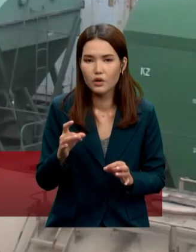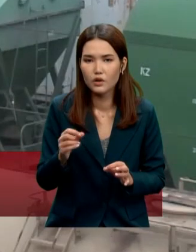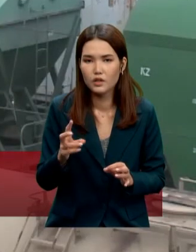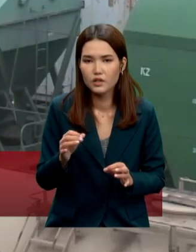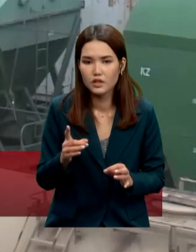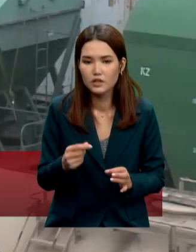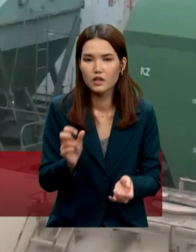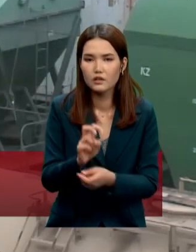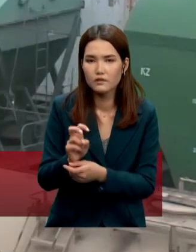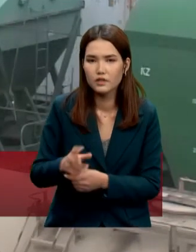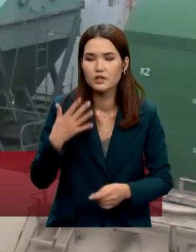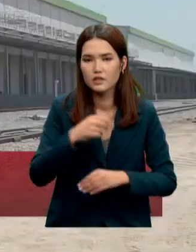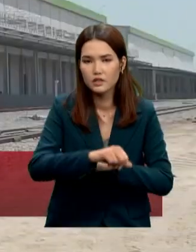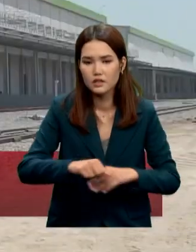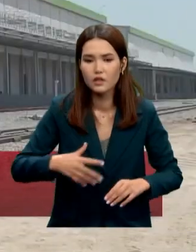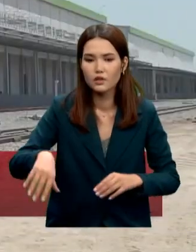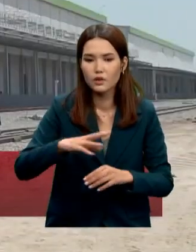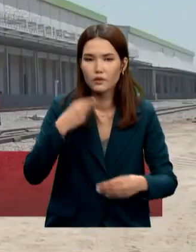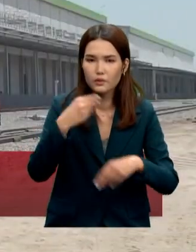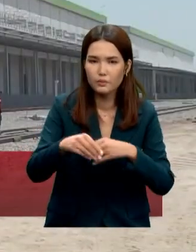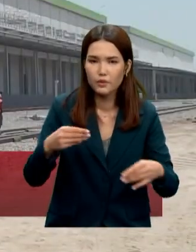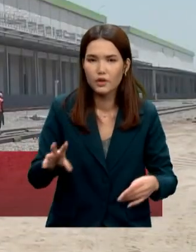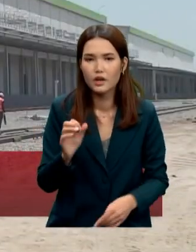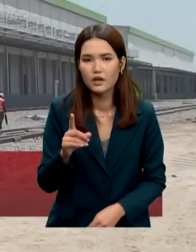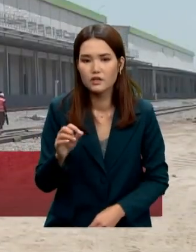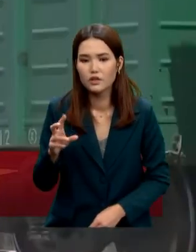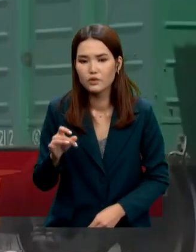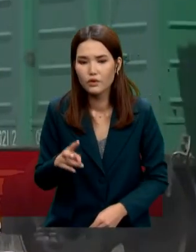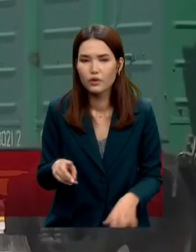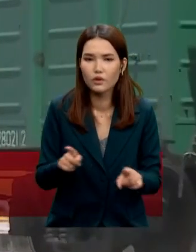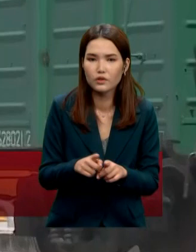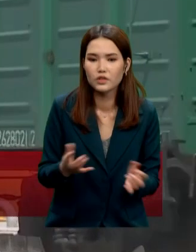просят снизить транзитный тариф на перевозку продукции агропрома, в том числе